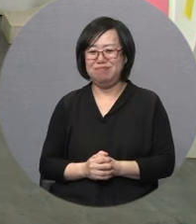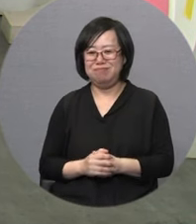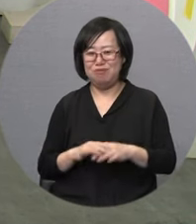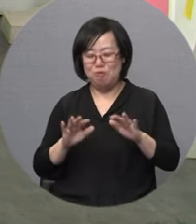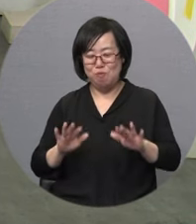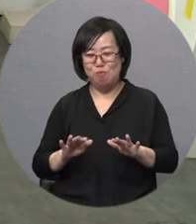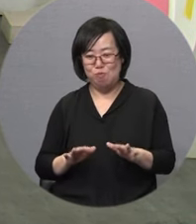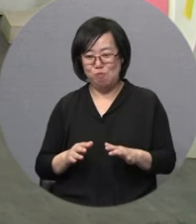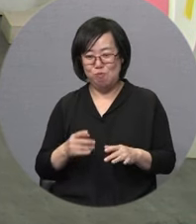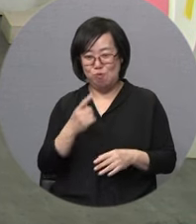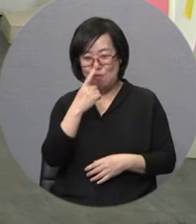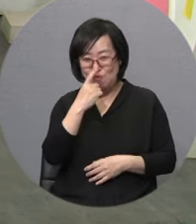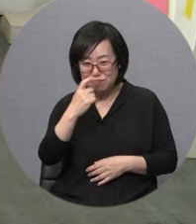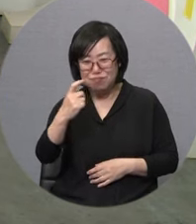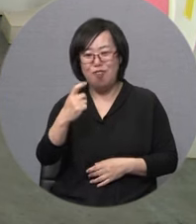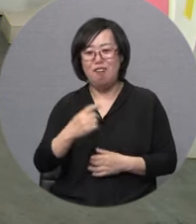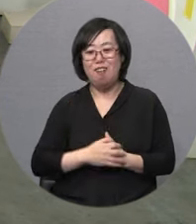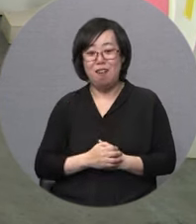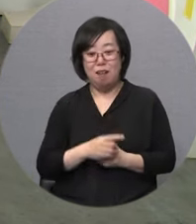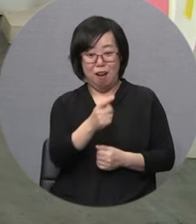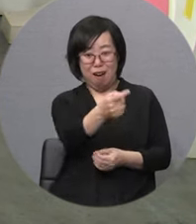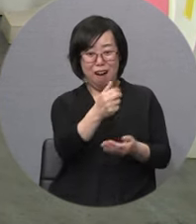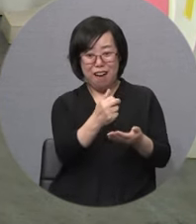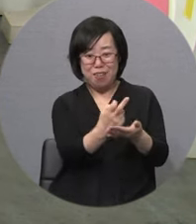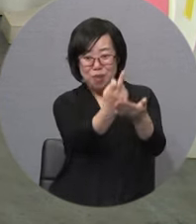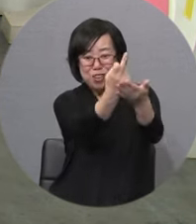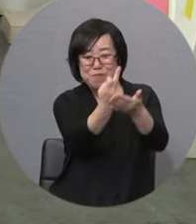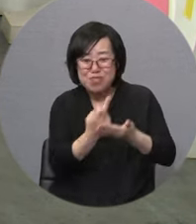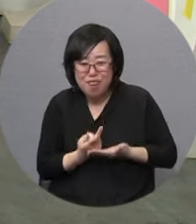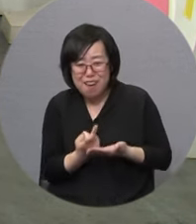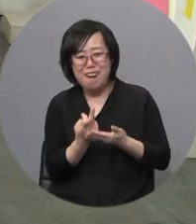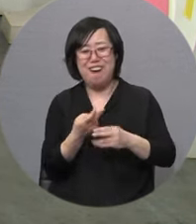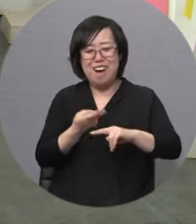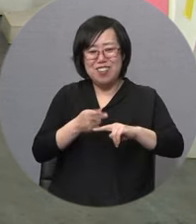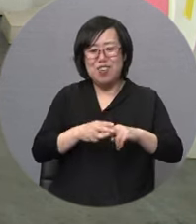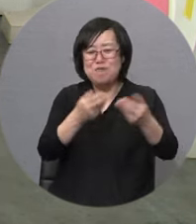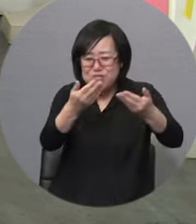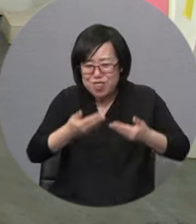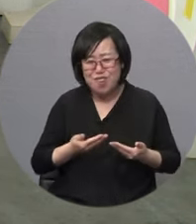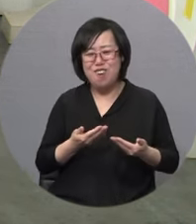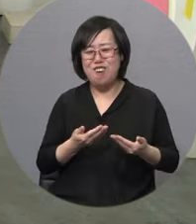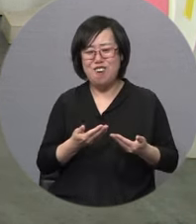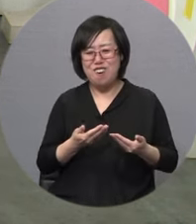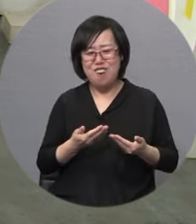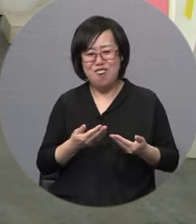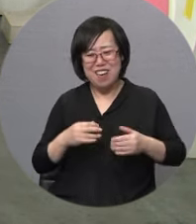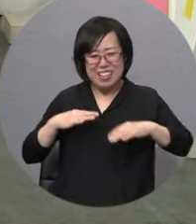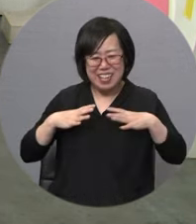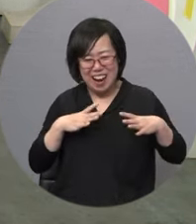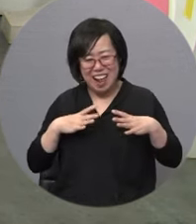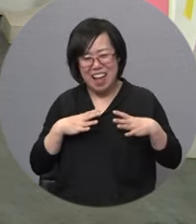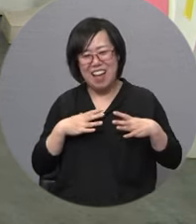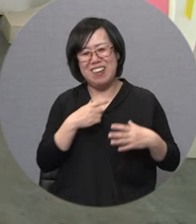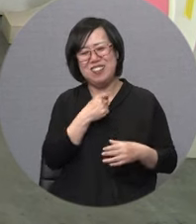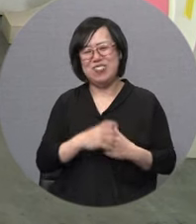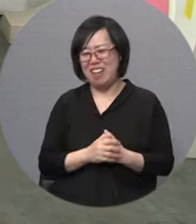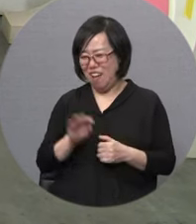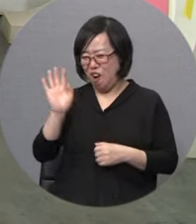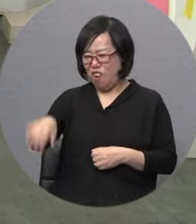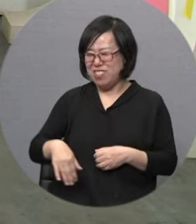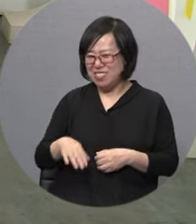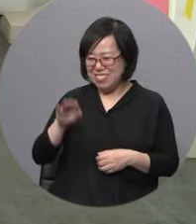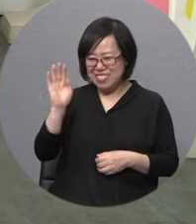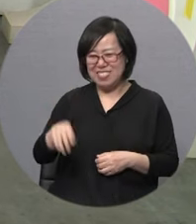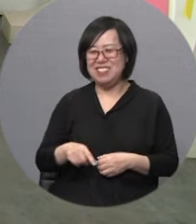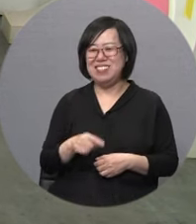멋있네. 예, 그게 형님이 주신 옷이에요. 그 얘기 듣고 싶어서 지금. 나랑 게 뭔가 좀 다르구나. 예, 예,